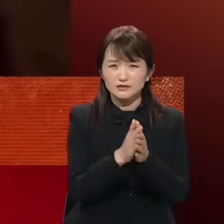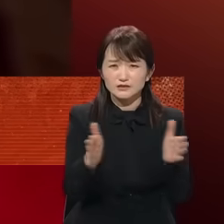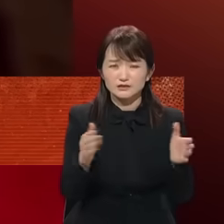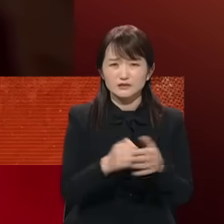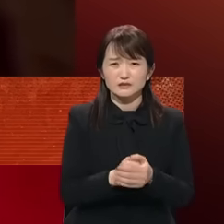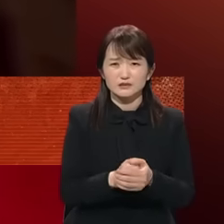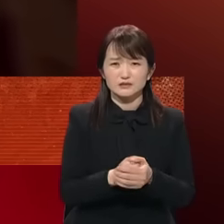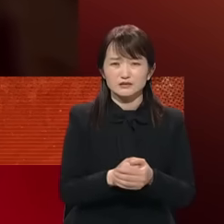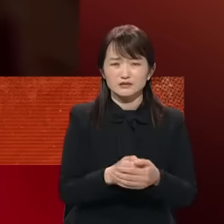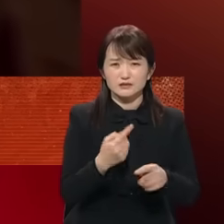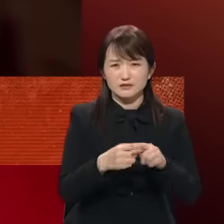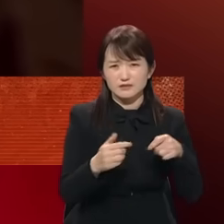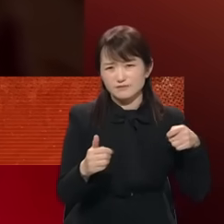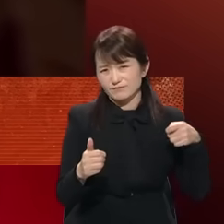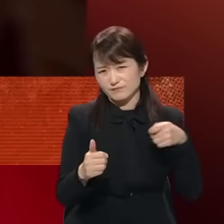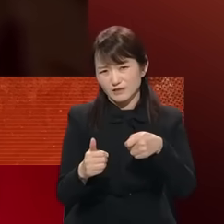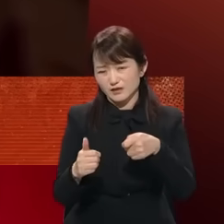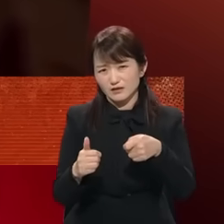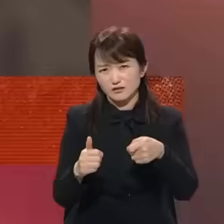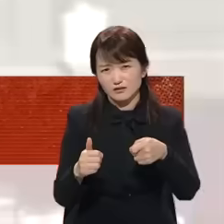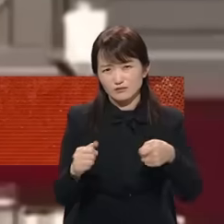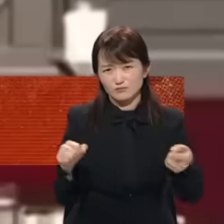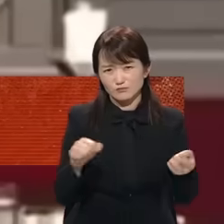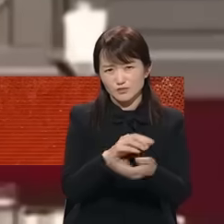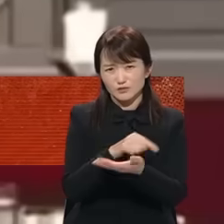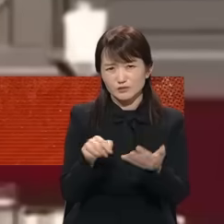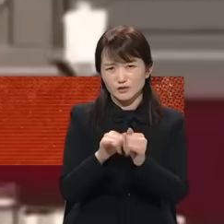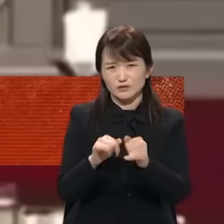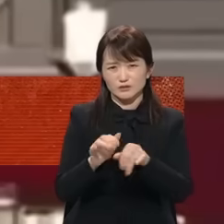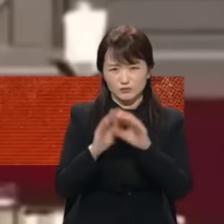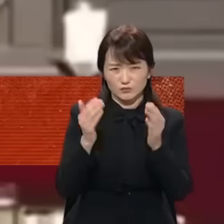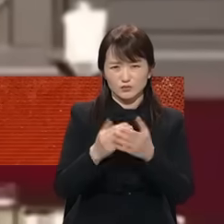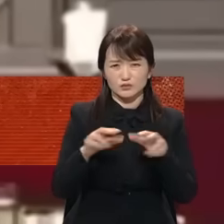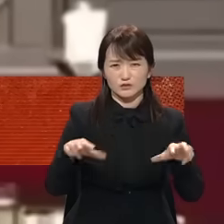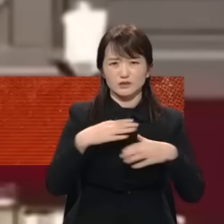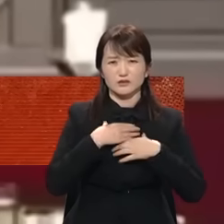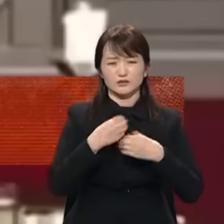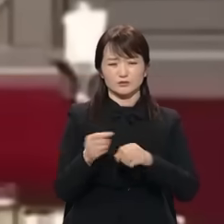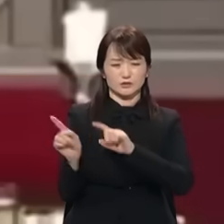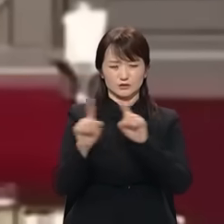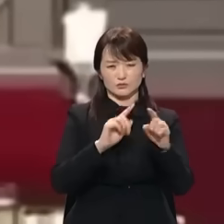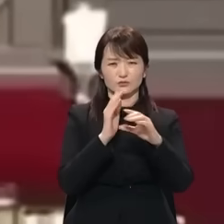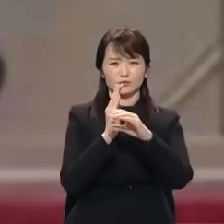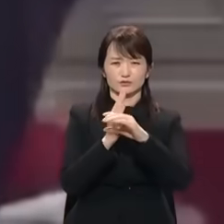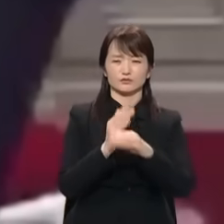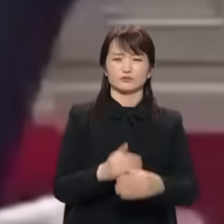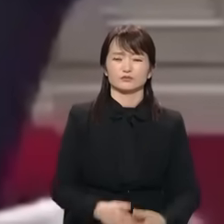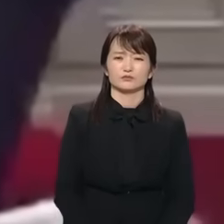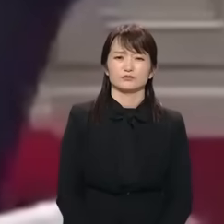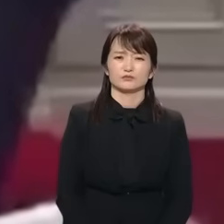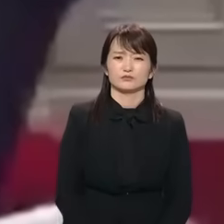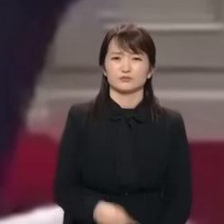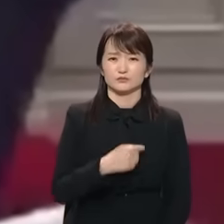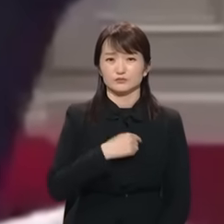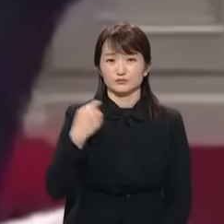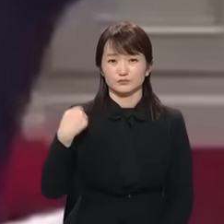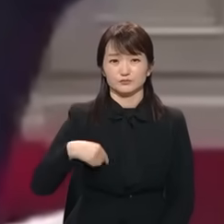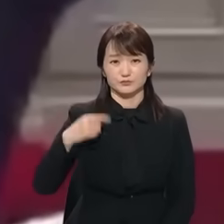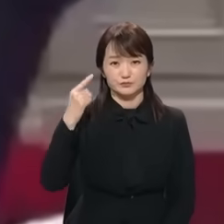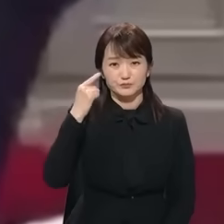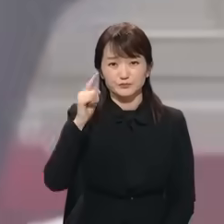극단적 테러로 규정을 했고요 흉기 난동의 피해자들 모두 현재 안정적으로 회복 중이라고 합니다 아유 자 중국으로